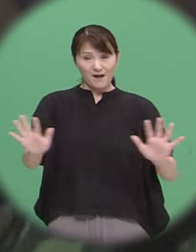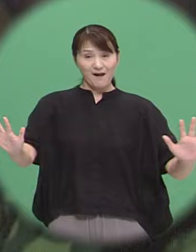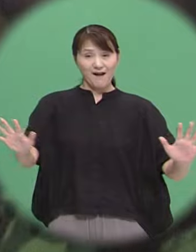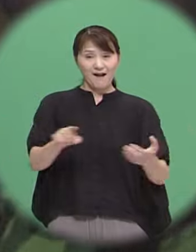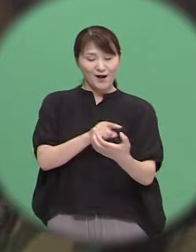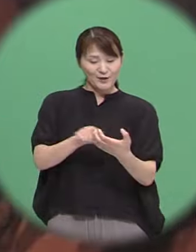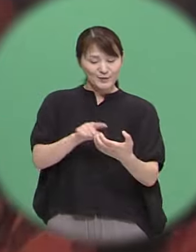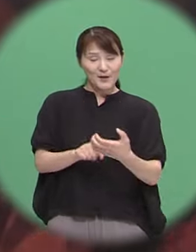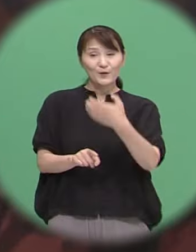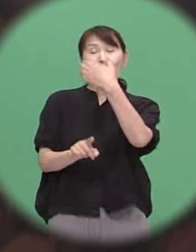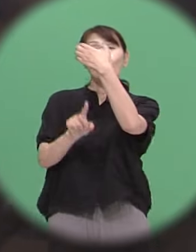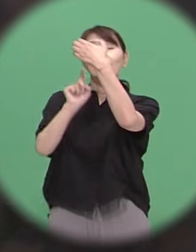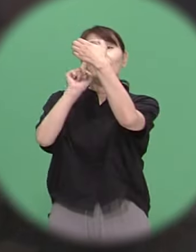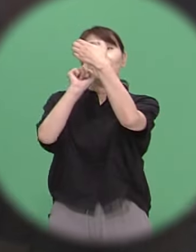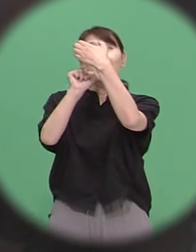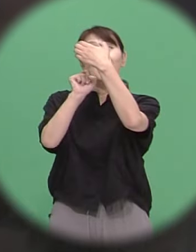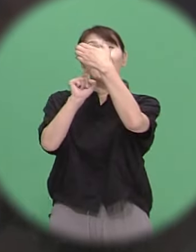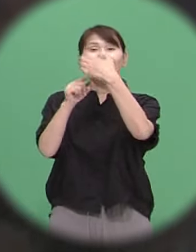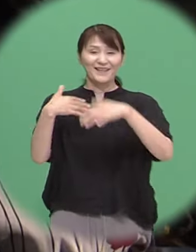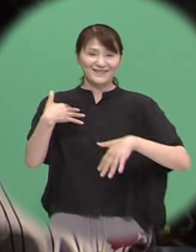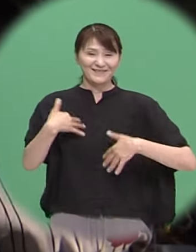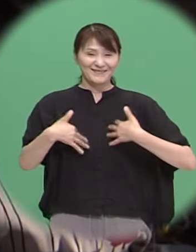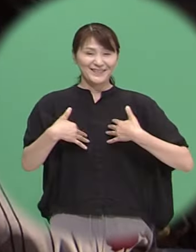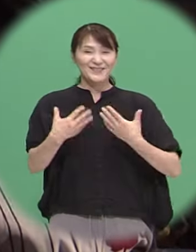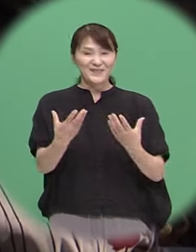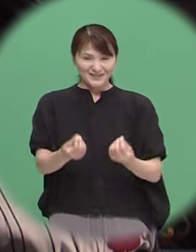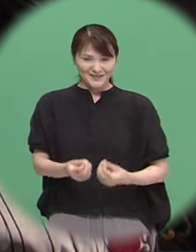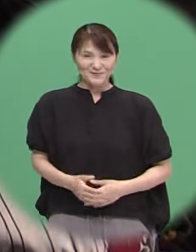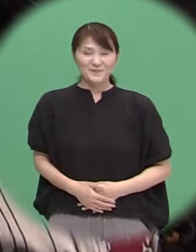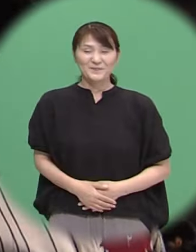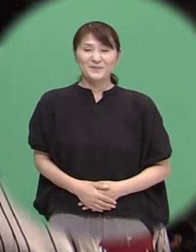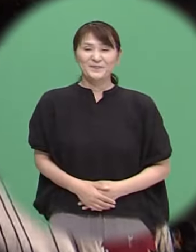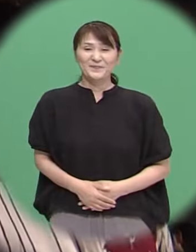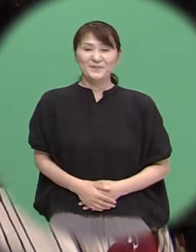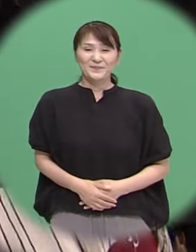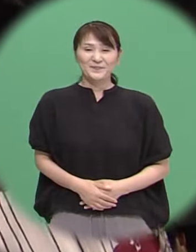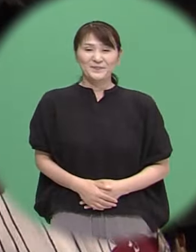で撮影するなどしながら楽しんでいました。